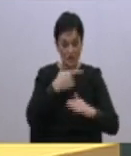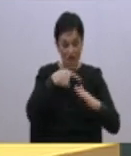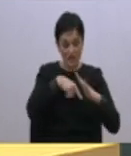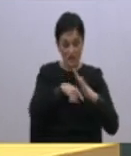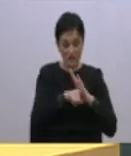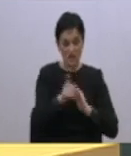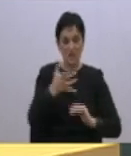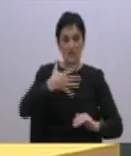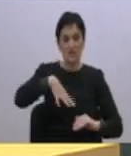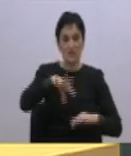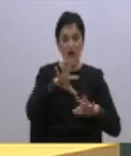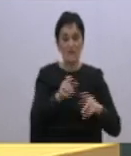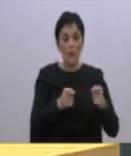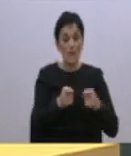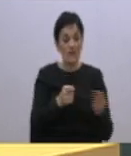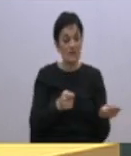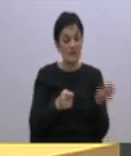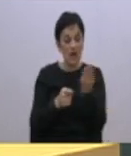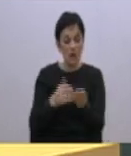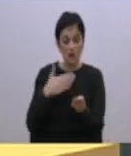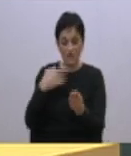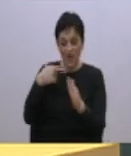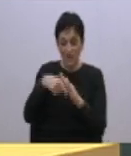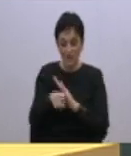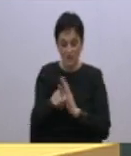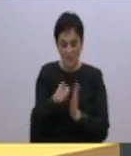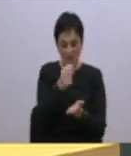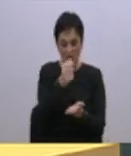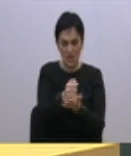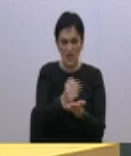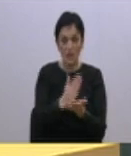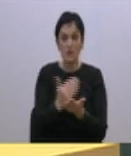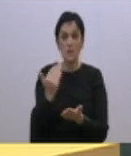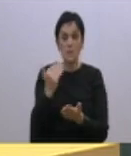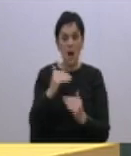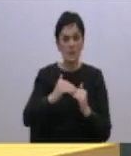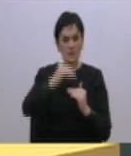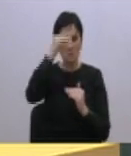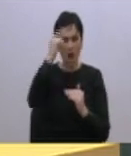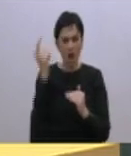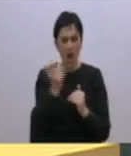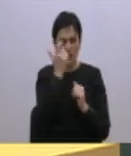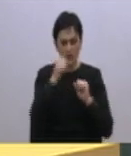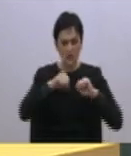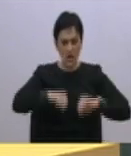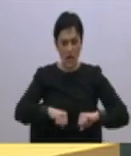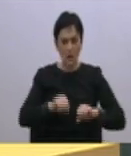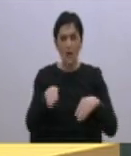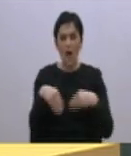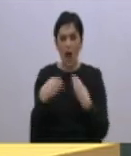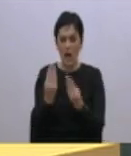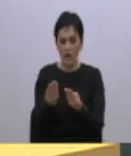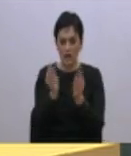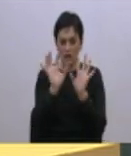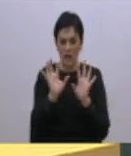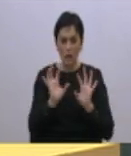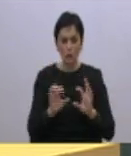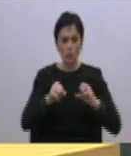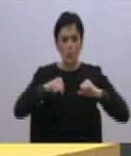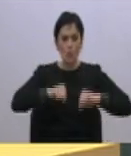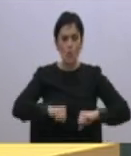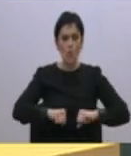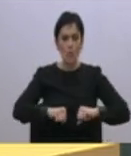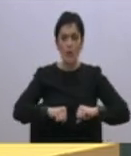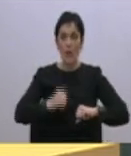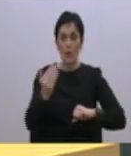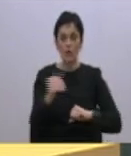sakartvelos prezidentis tardgenit. Shesavamisat mati magali legitimatsia azleut mas kanonit uplebas